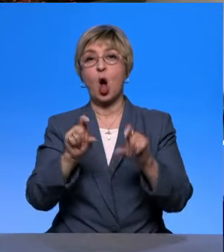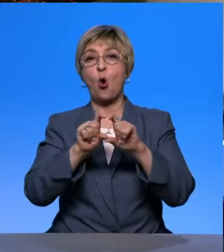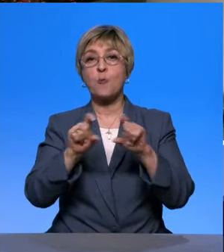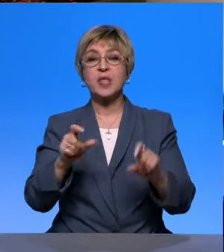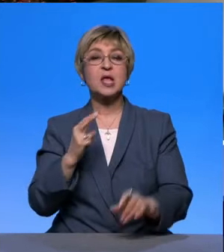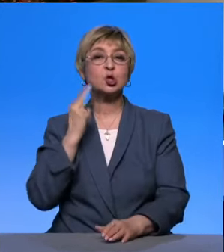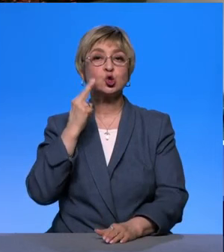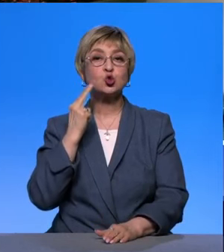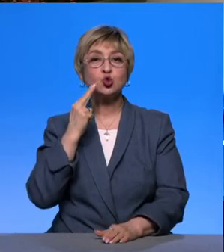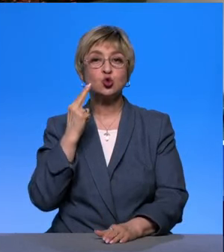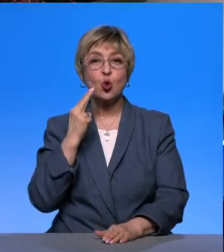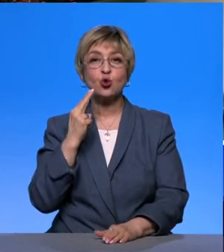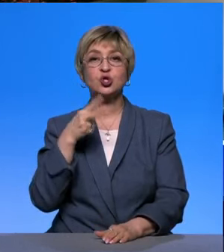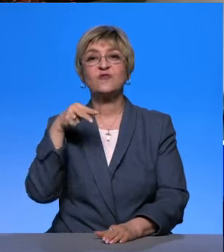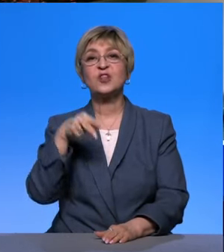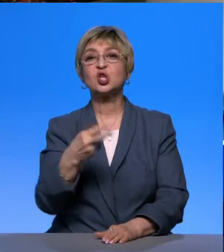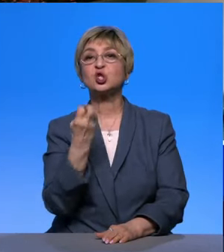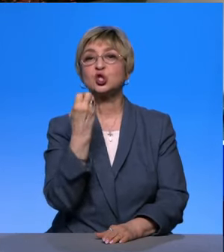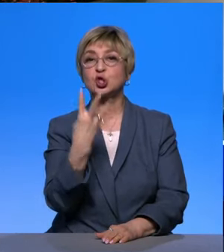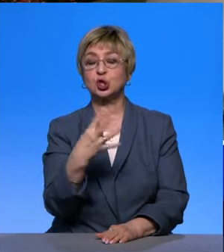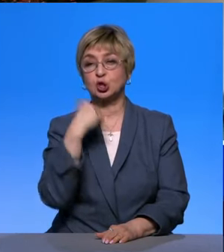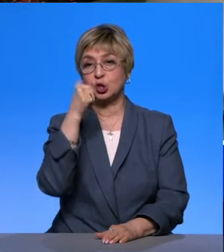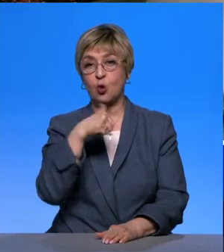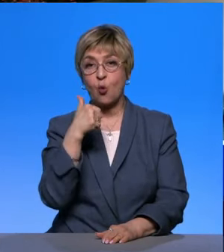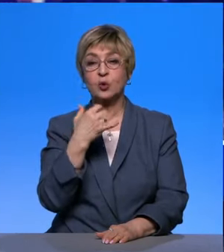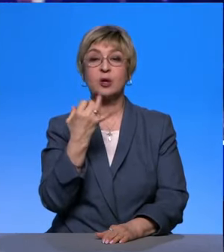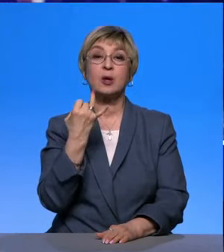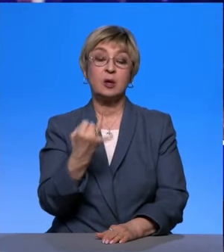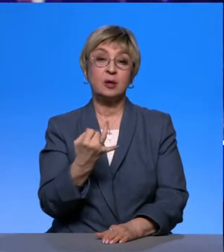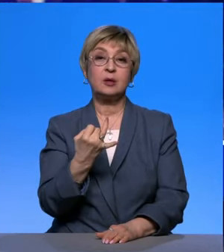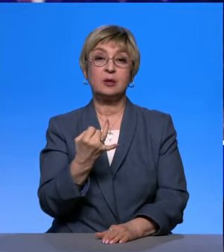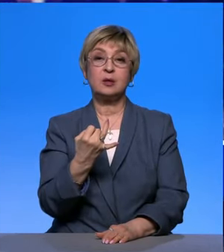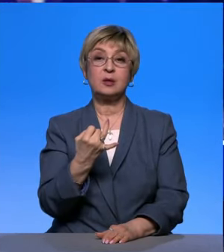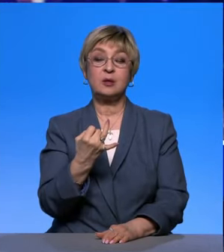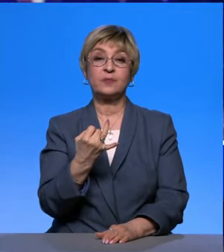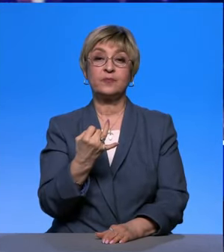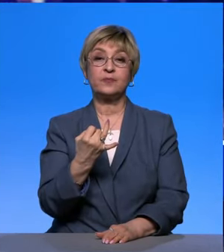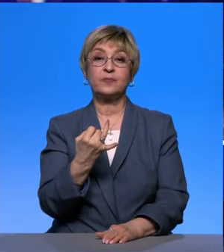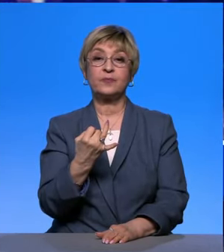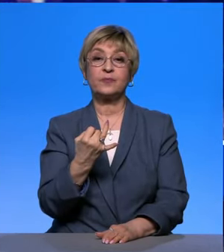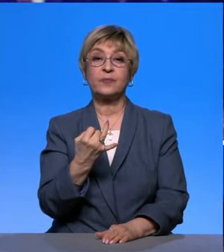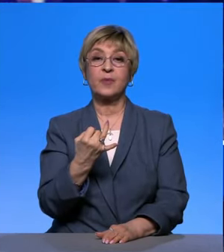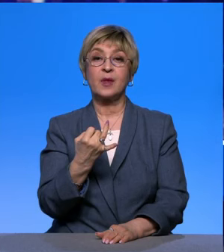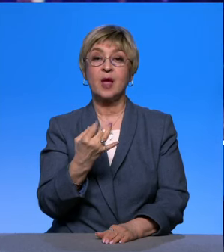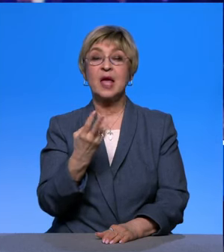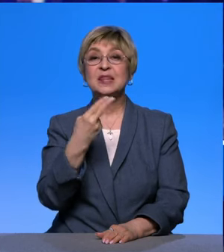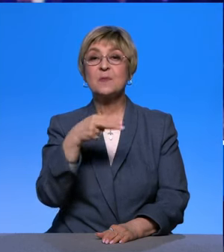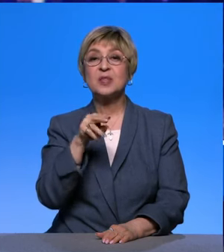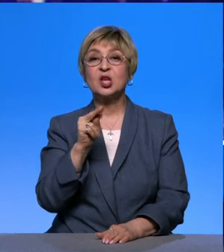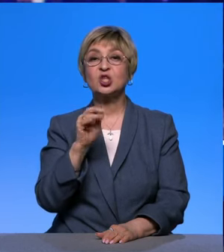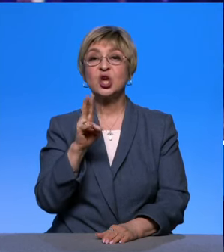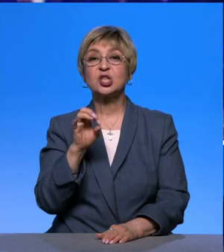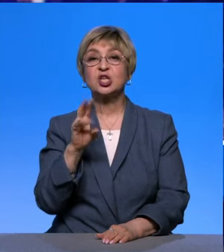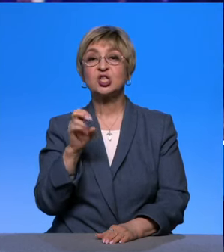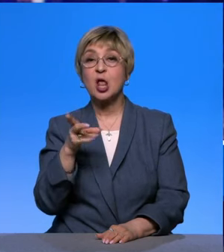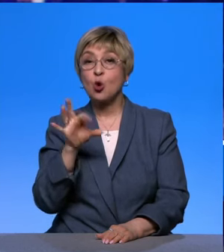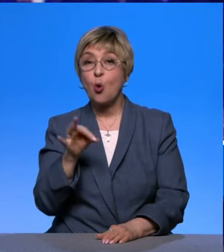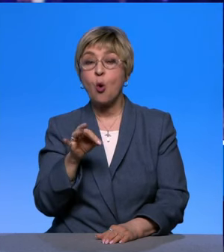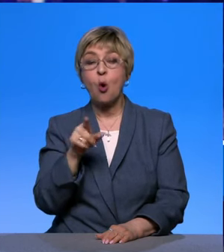Сочи-2014, то есть вот... И поскольку вот, ну, Дмитрий Чернышенко, он вообще спортивный человек, да, то есть